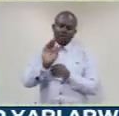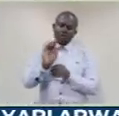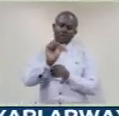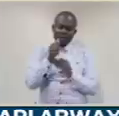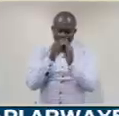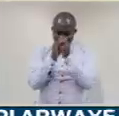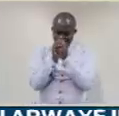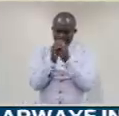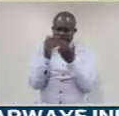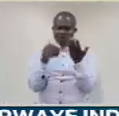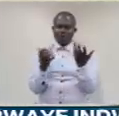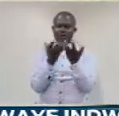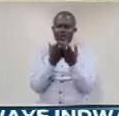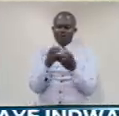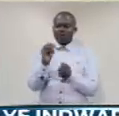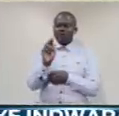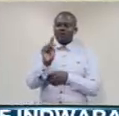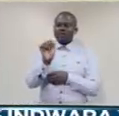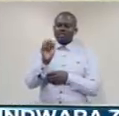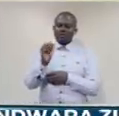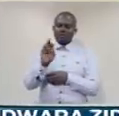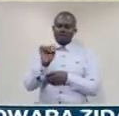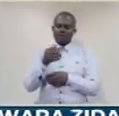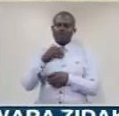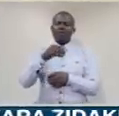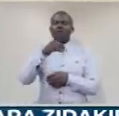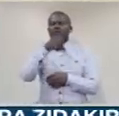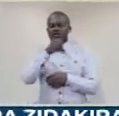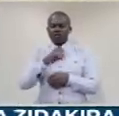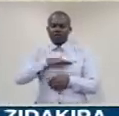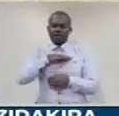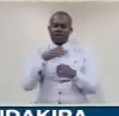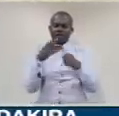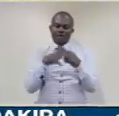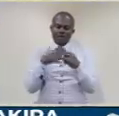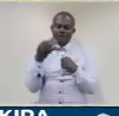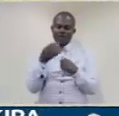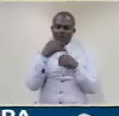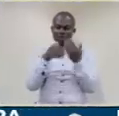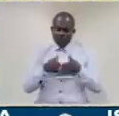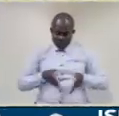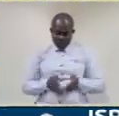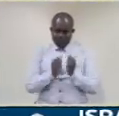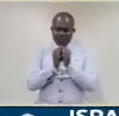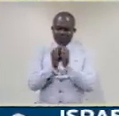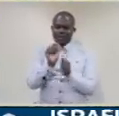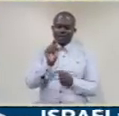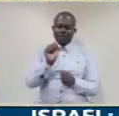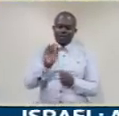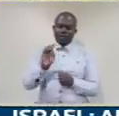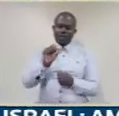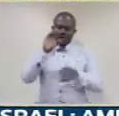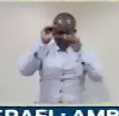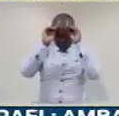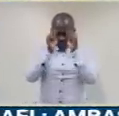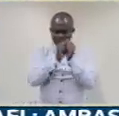gategisimu. Ibi abihurizaho na Mukimbiri Telesifole umusaza w'imyaka 93 we uvuga ko yabyirukanye na Kabuga Félicien bigana